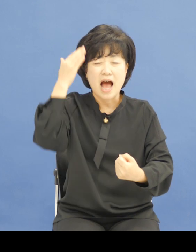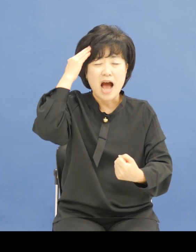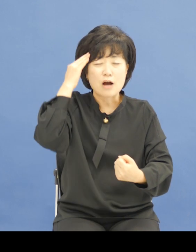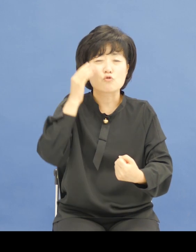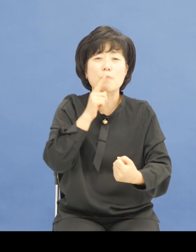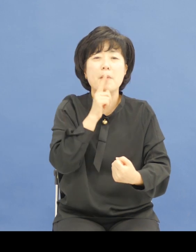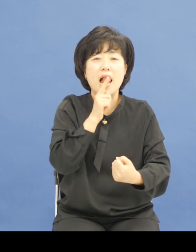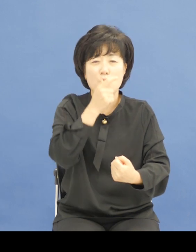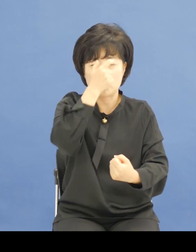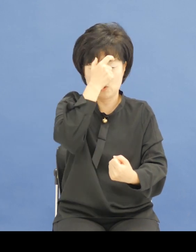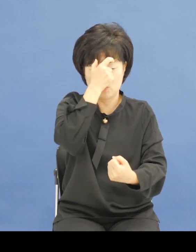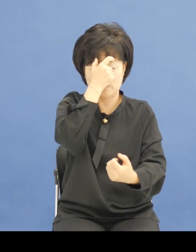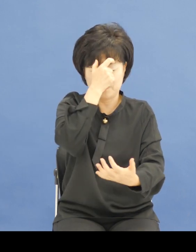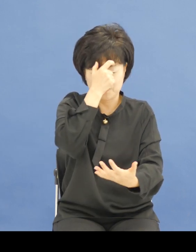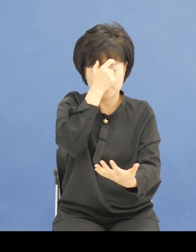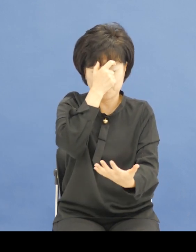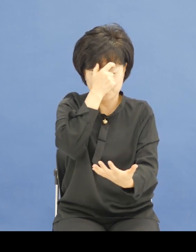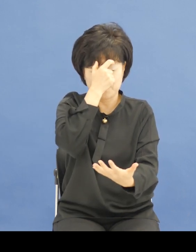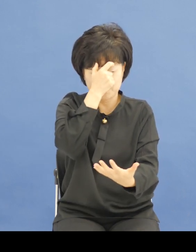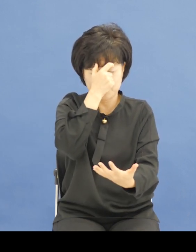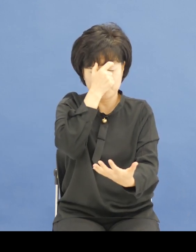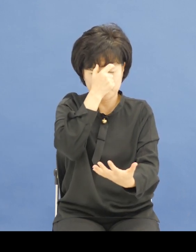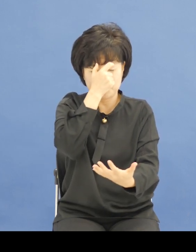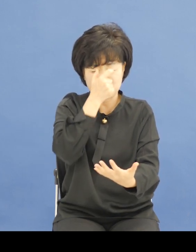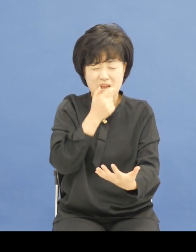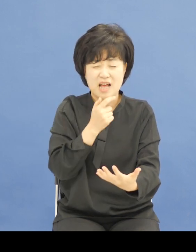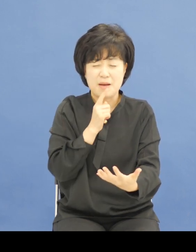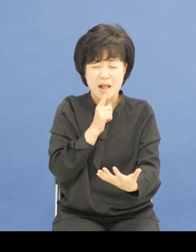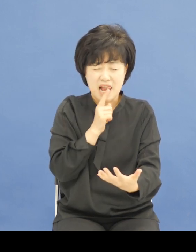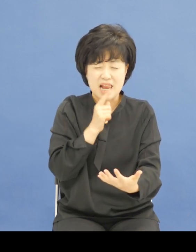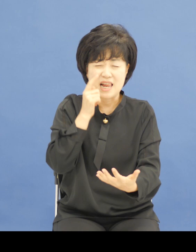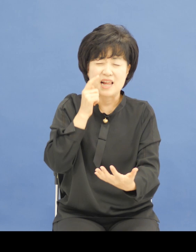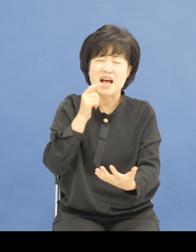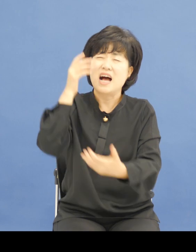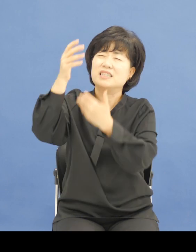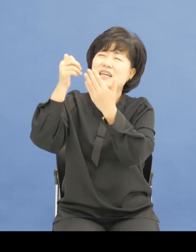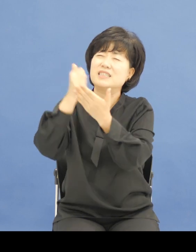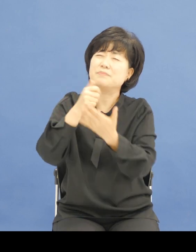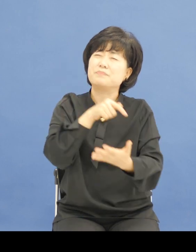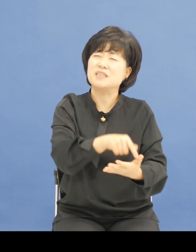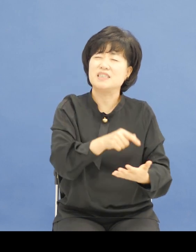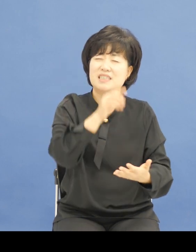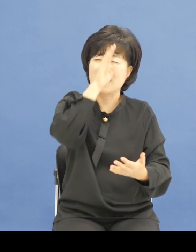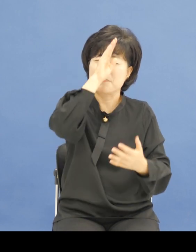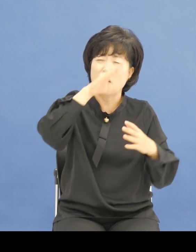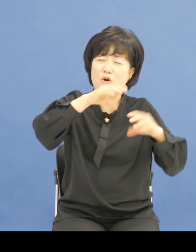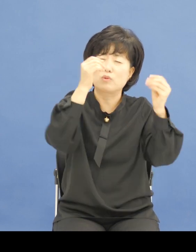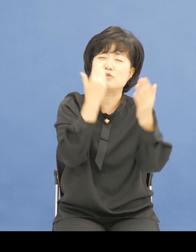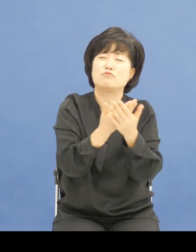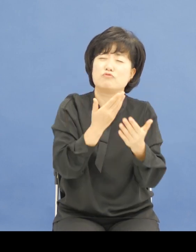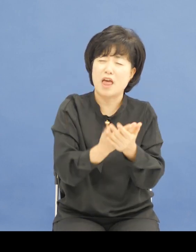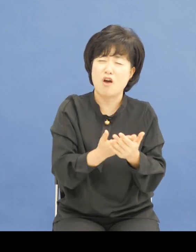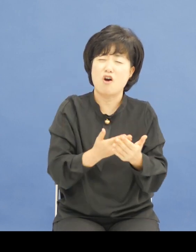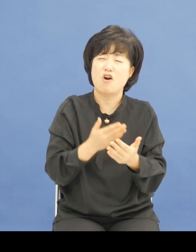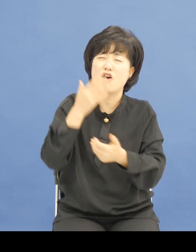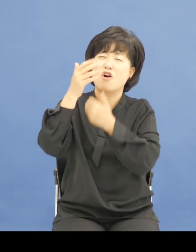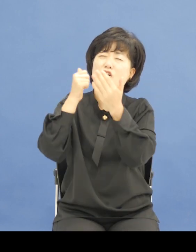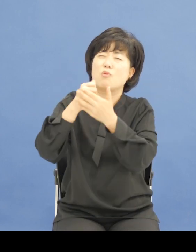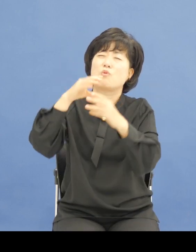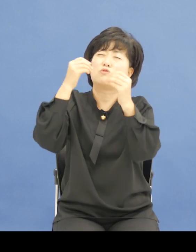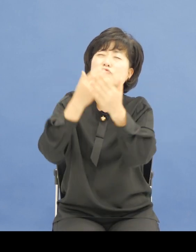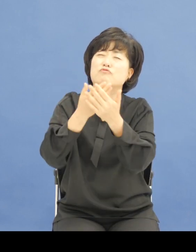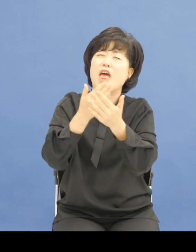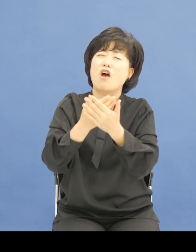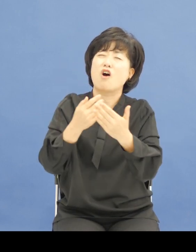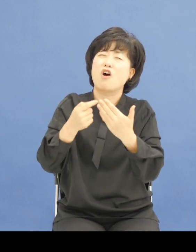네. 막 기도를 하나님한테 얘를 고쳐달라고 하긴 하는데 내 속마음은